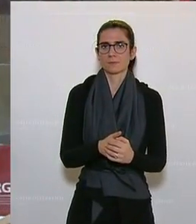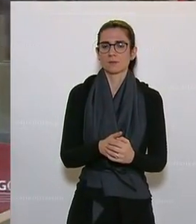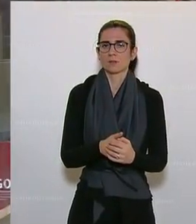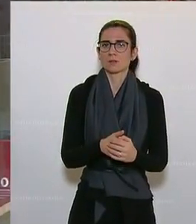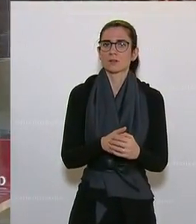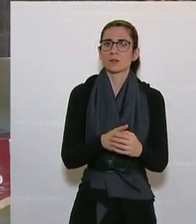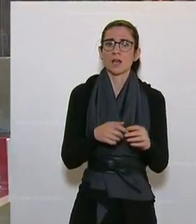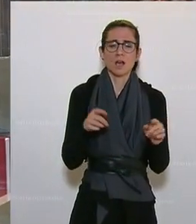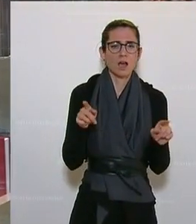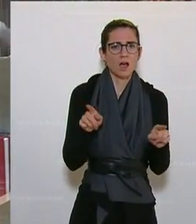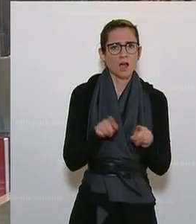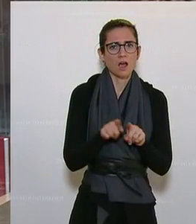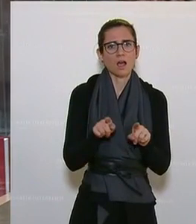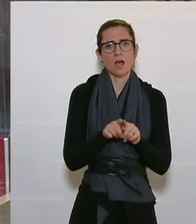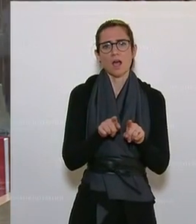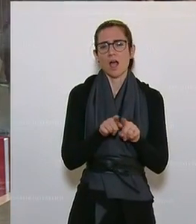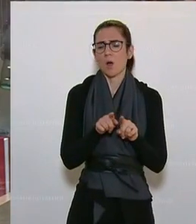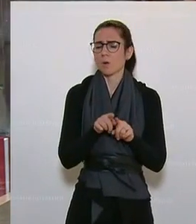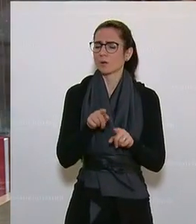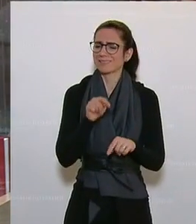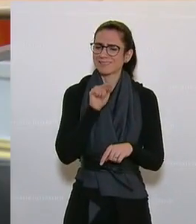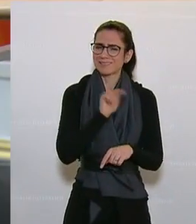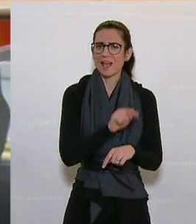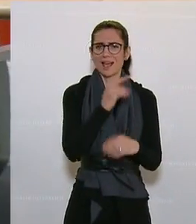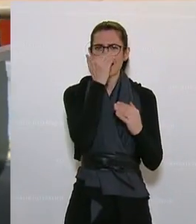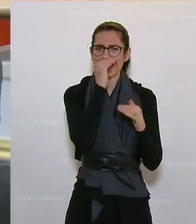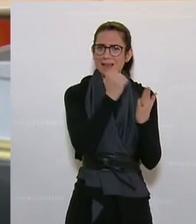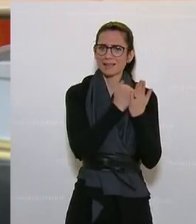haben, auch dort meinen Respekt und meinen Dank